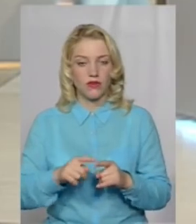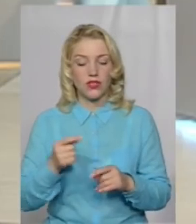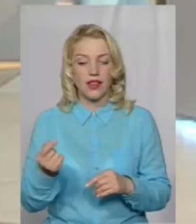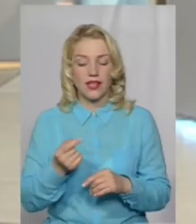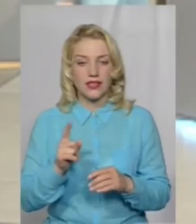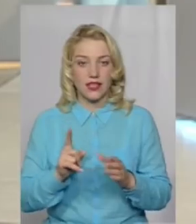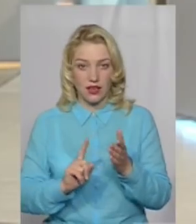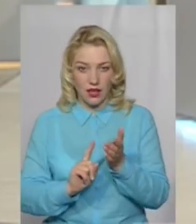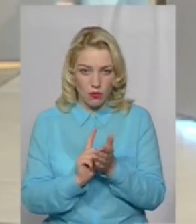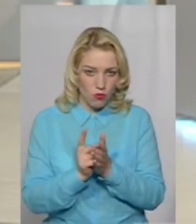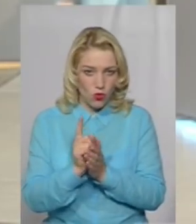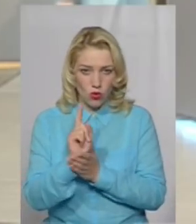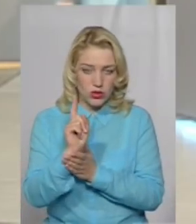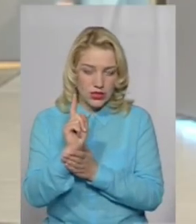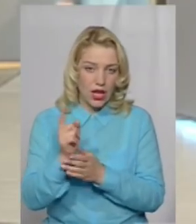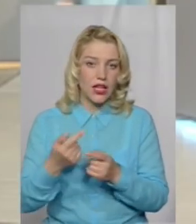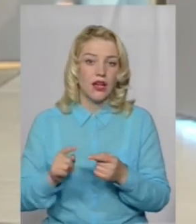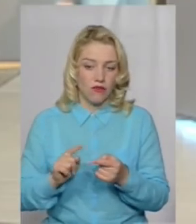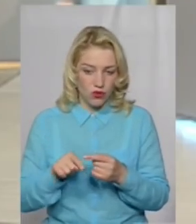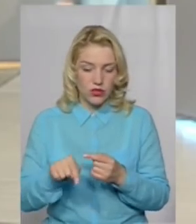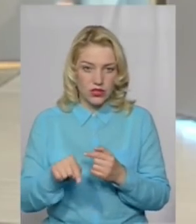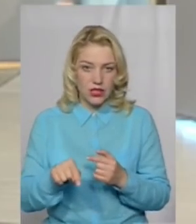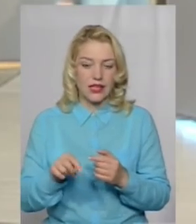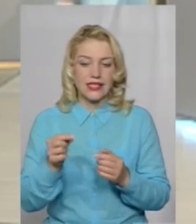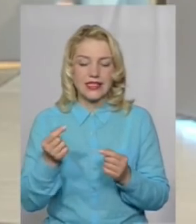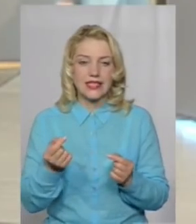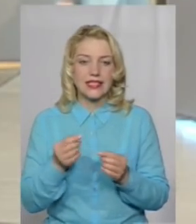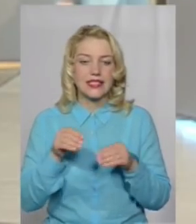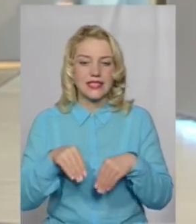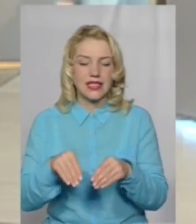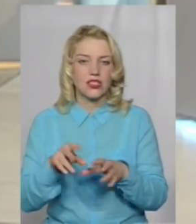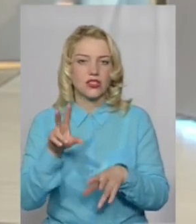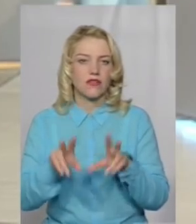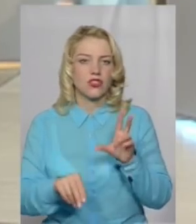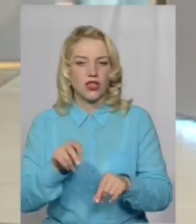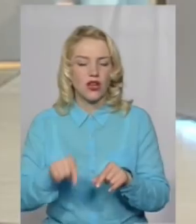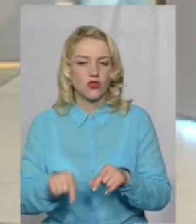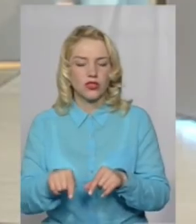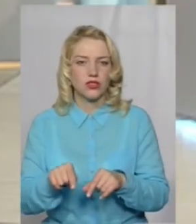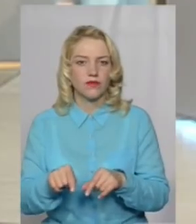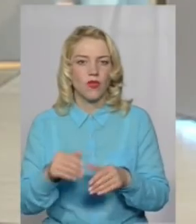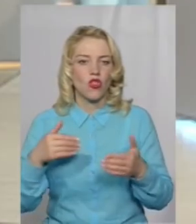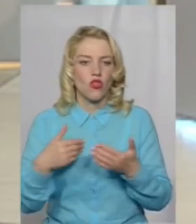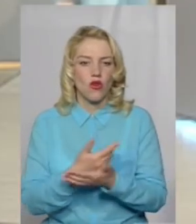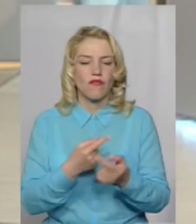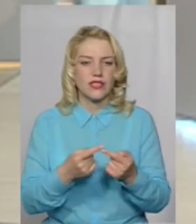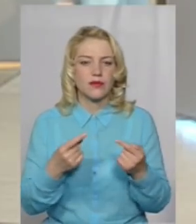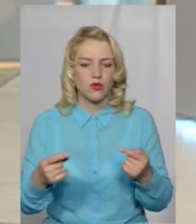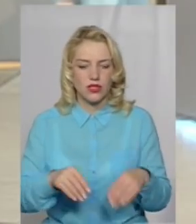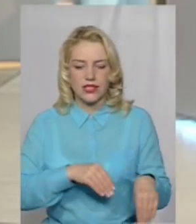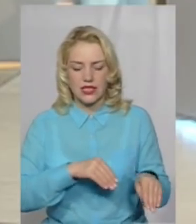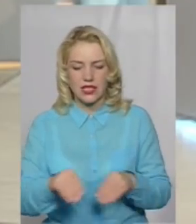насіння, яке проростає, це якраз ті саджанці, які вважаються тим новим способом висаджування із